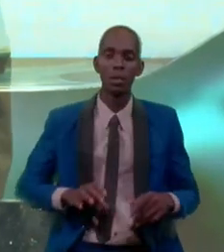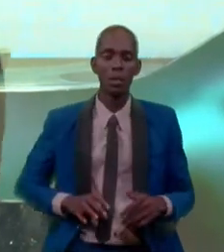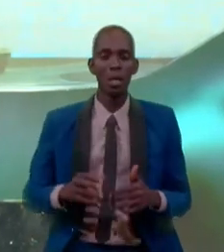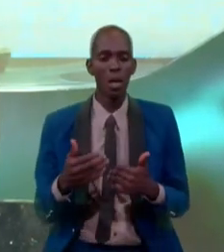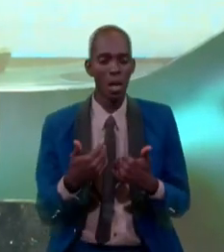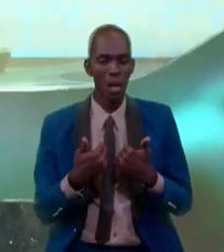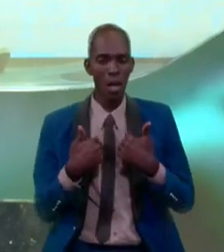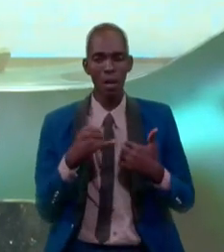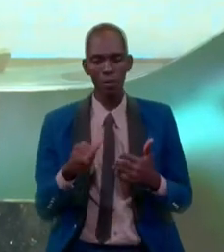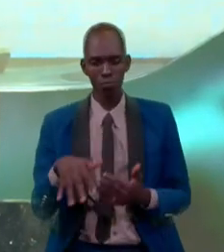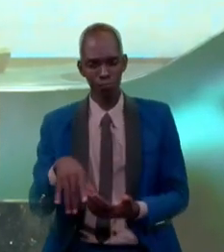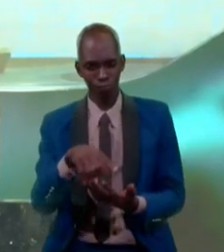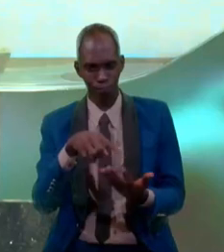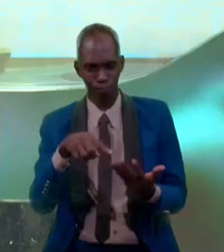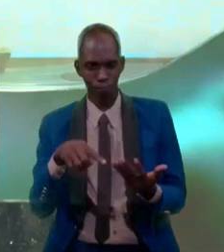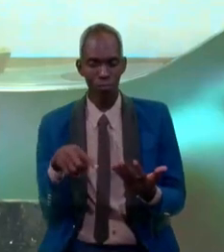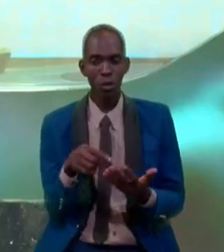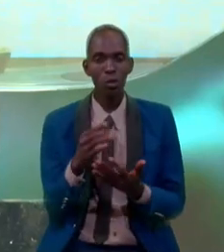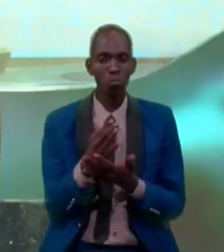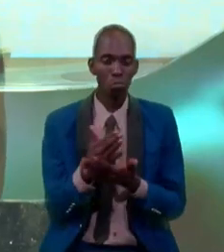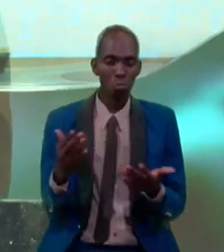verset 30.